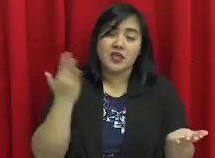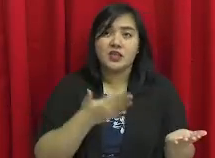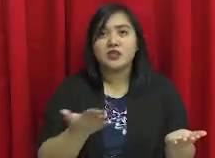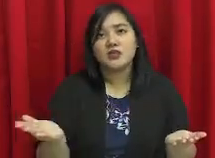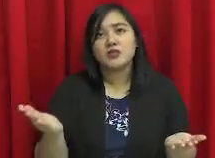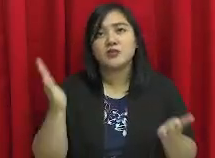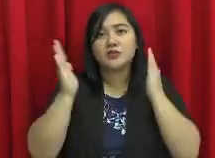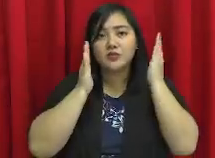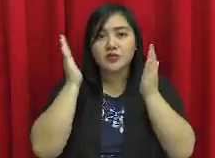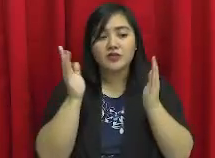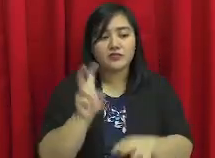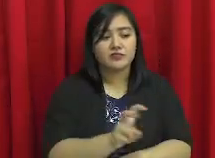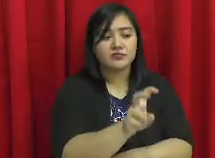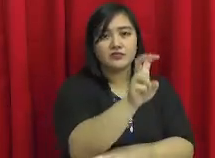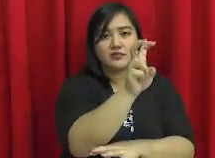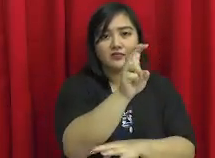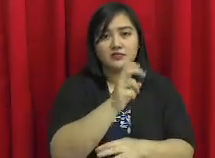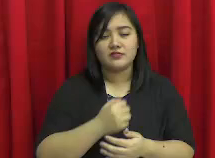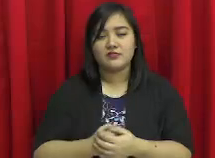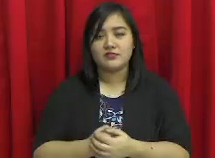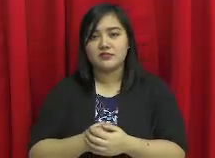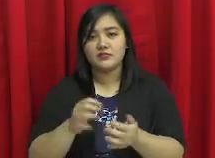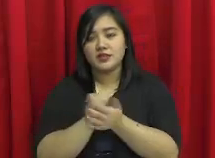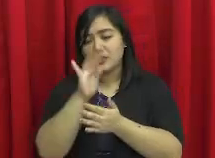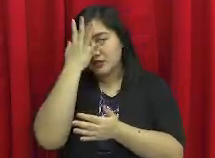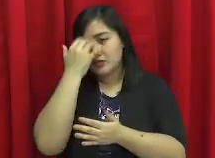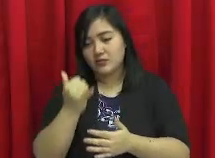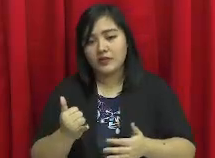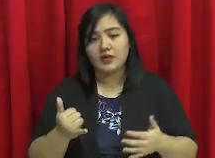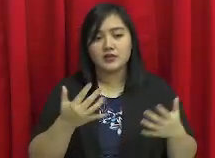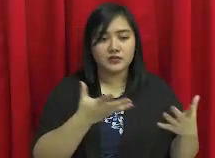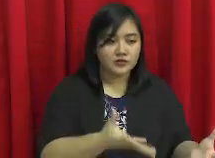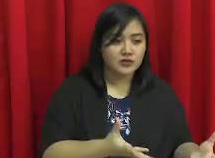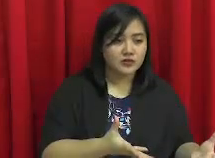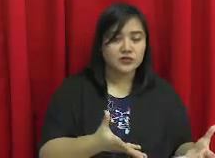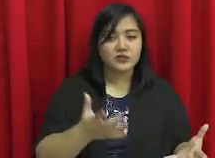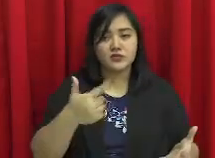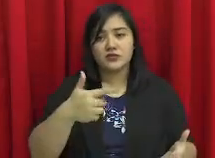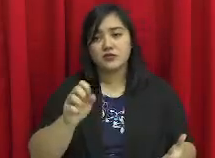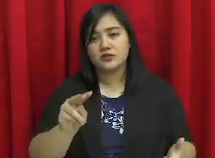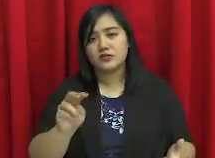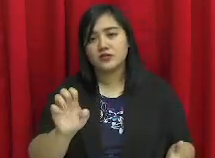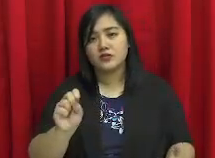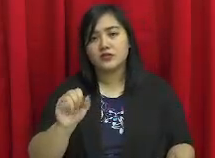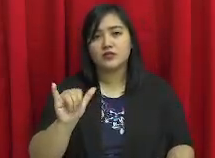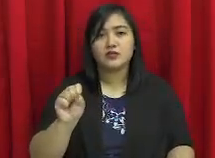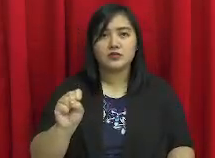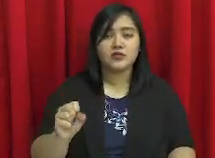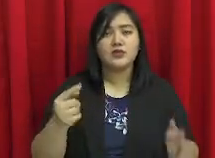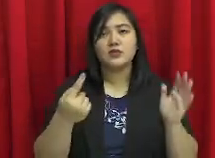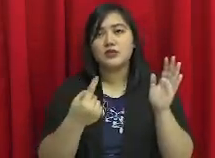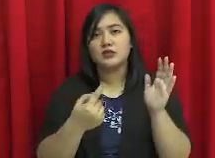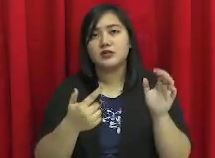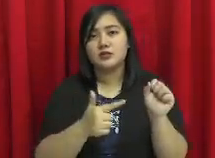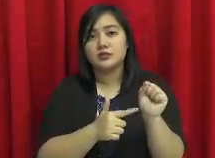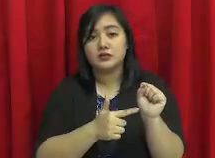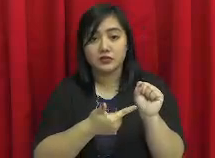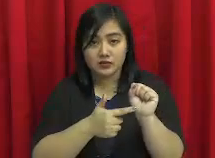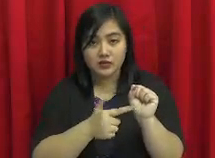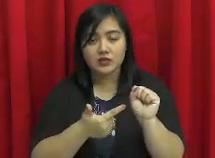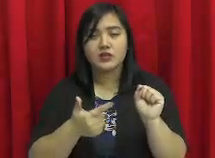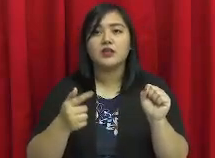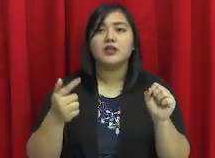nga, nire-remind namin kayo na dito sa Book of Genesis po na ito, this is the foundation of the